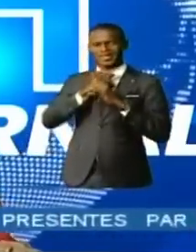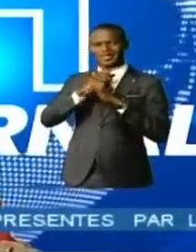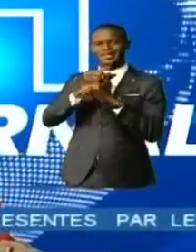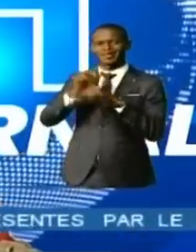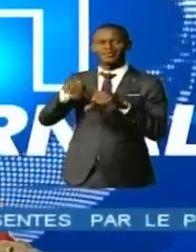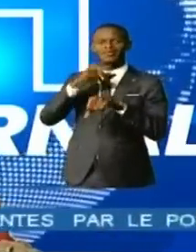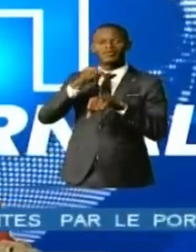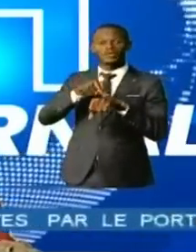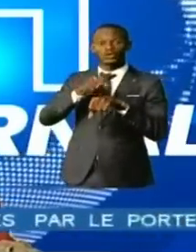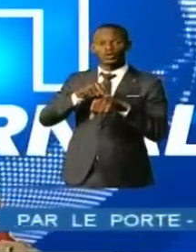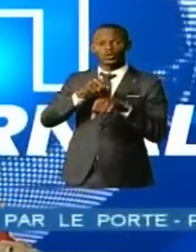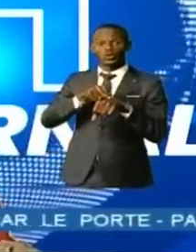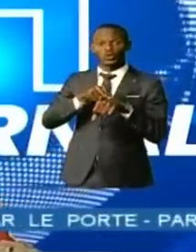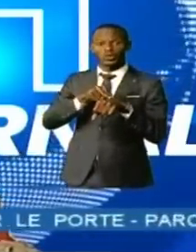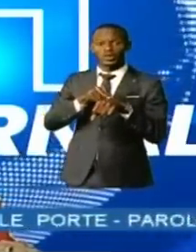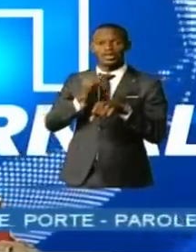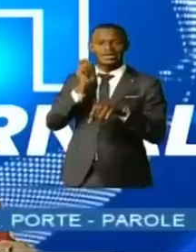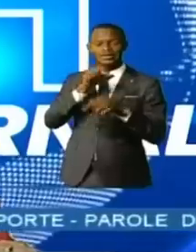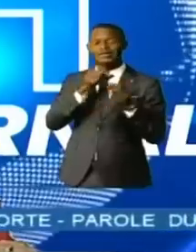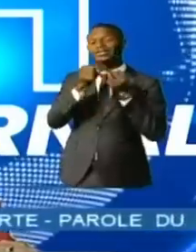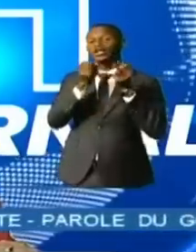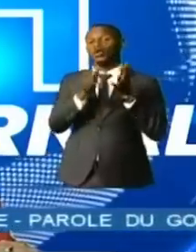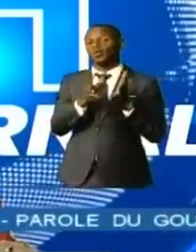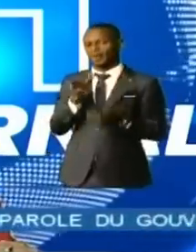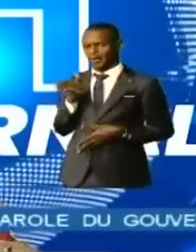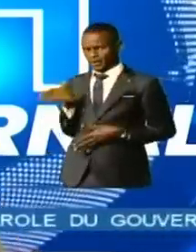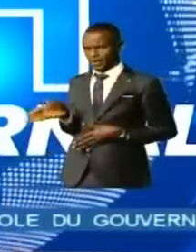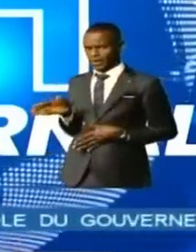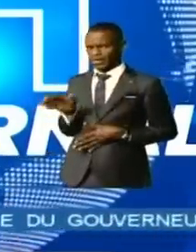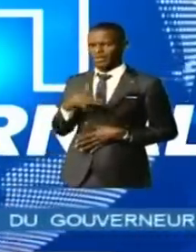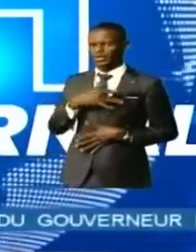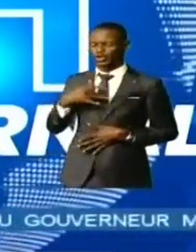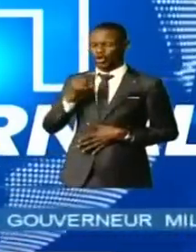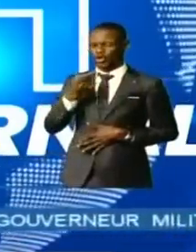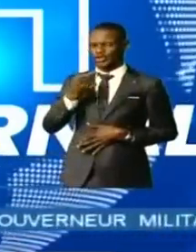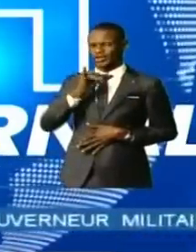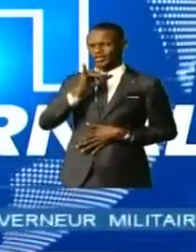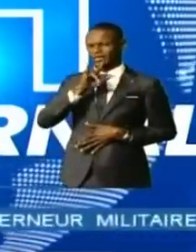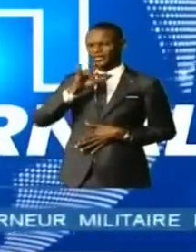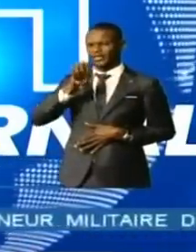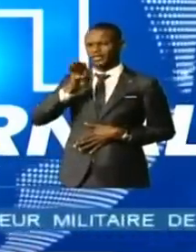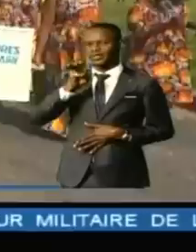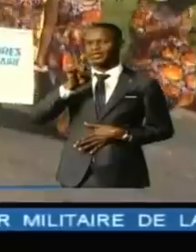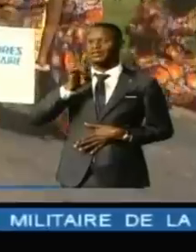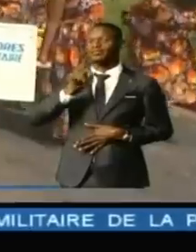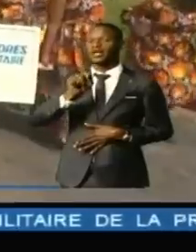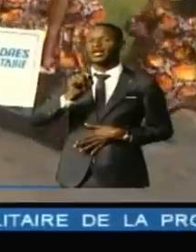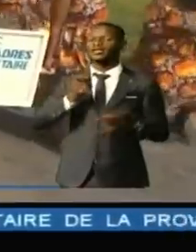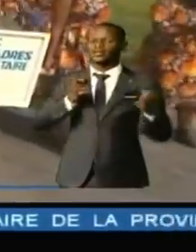combattants, Gilbert Kabanda, qui a présidé la dite cérémonie. Jojo Ndimbou et Thierry Nzazi.